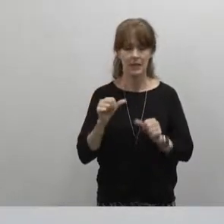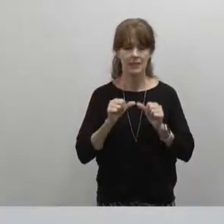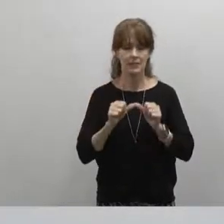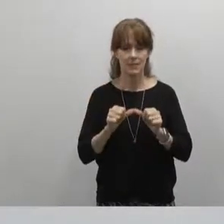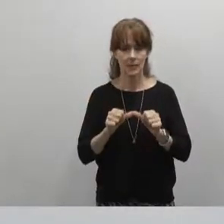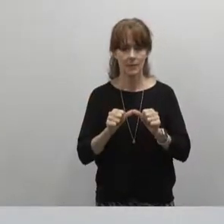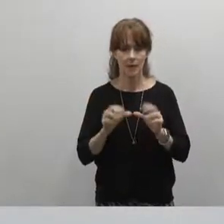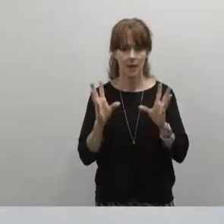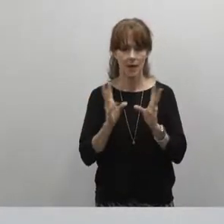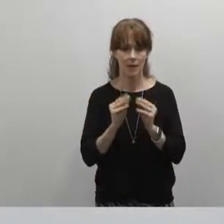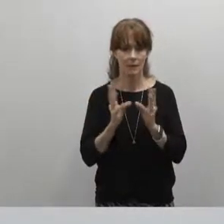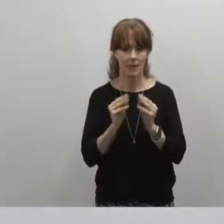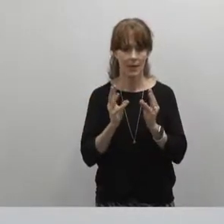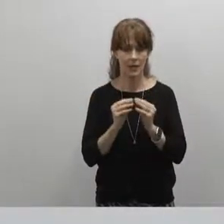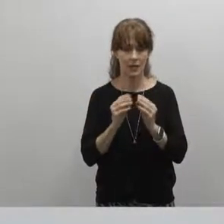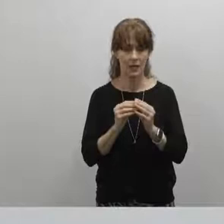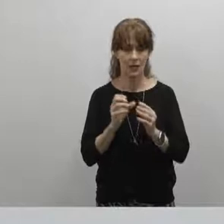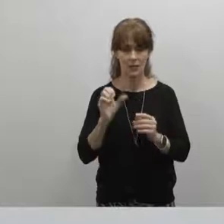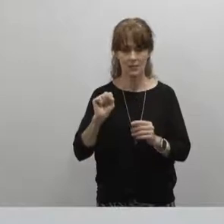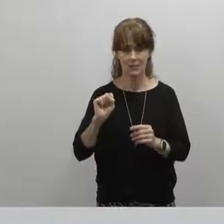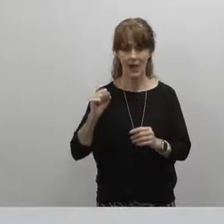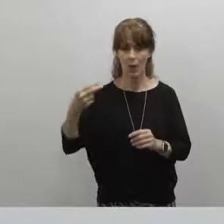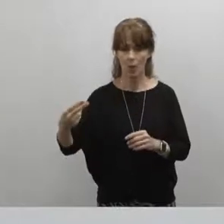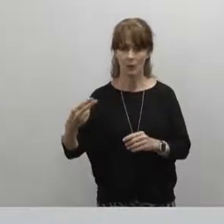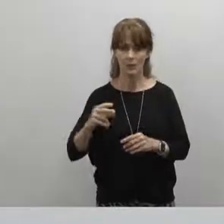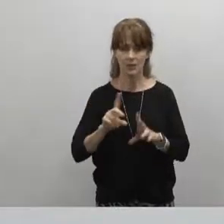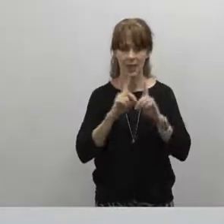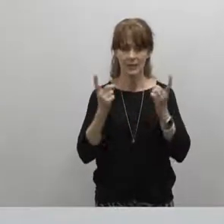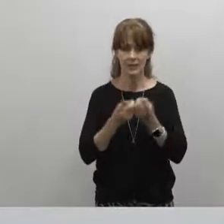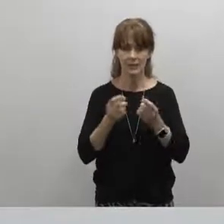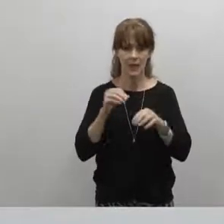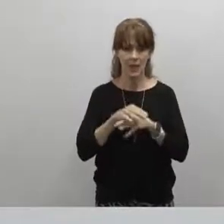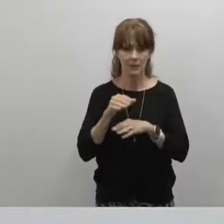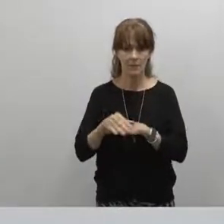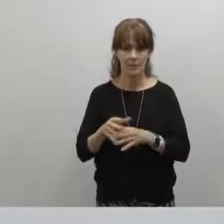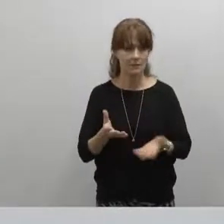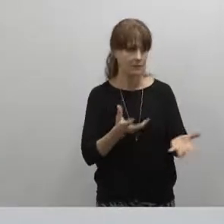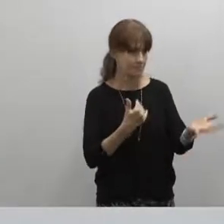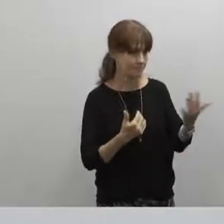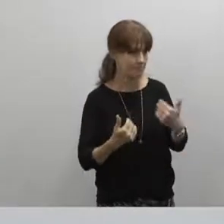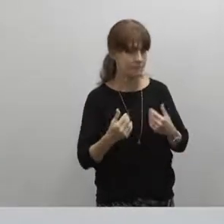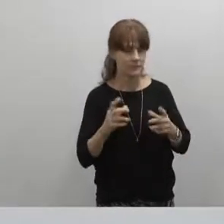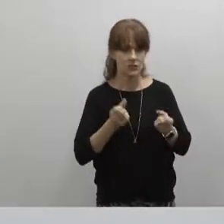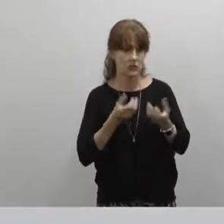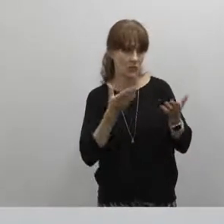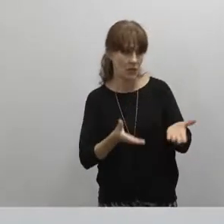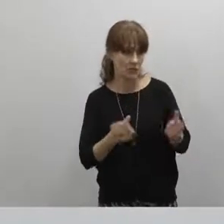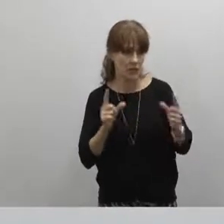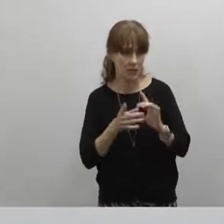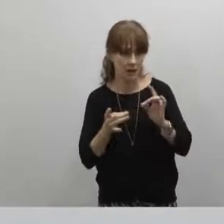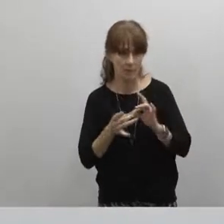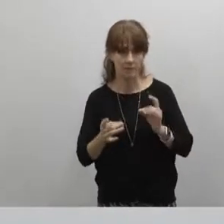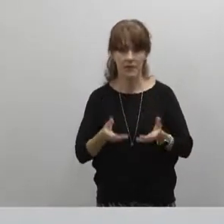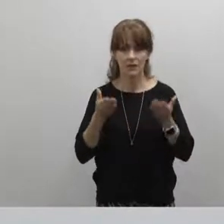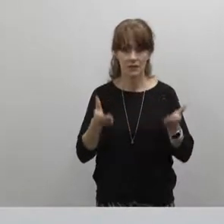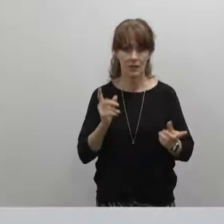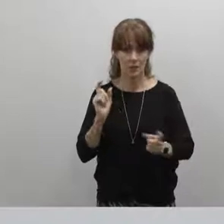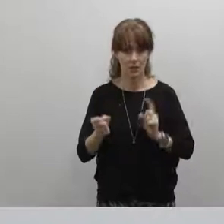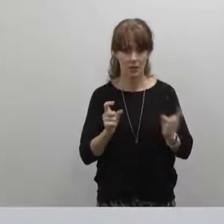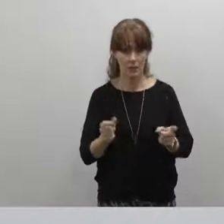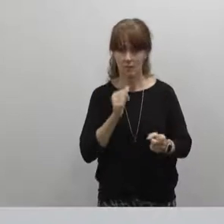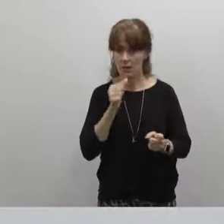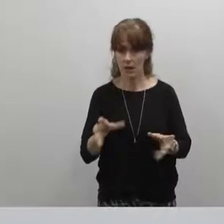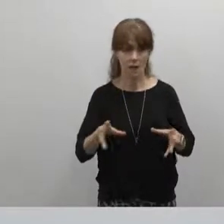យើងមានក្រុមប្រឹក្សាជាមួយធ្វើកិច្ចការជាមួយក្រុមផ្សេងៗទៅតាមសហគមន៍ហ្នឹងហើយពួកគេ